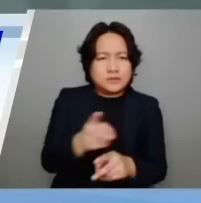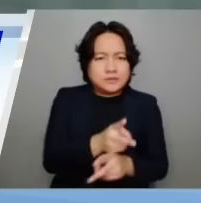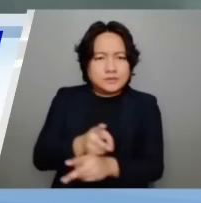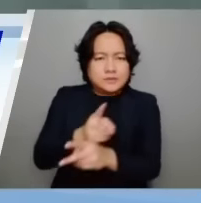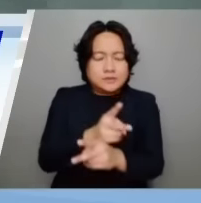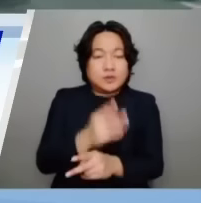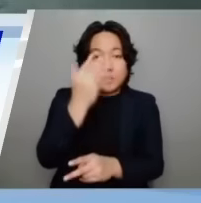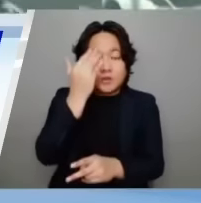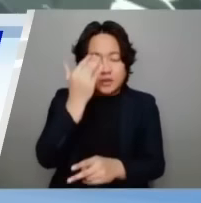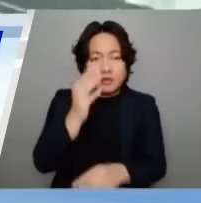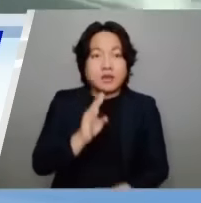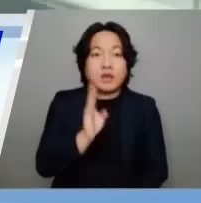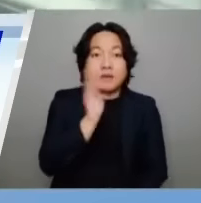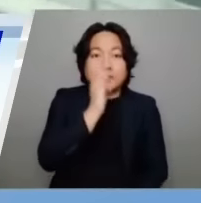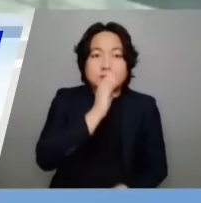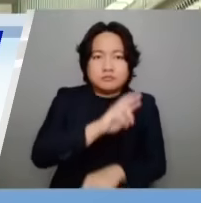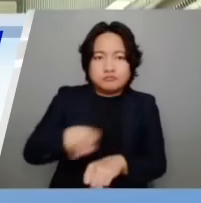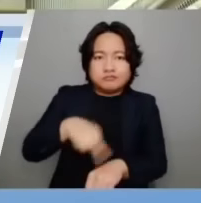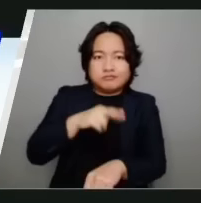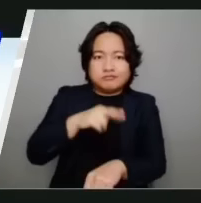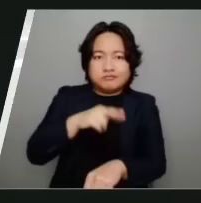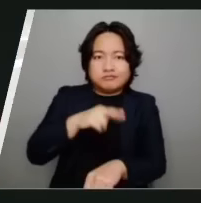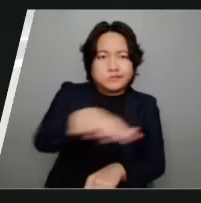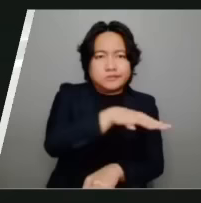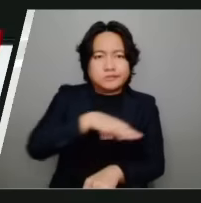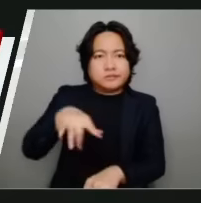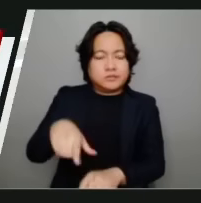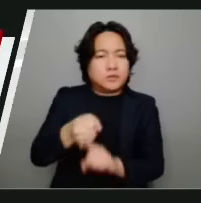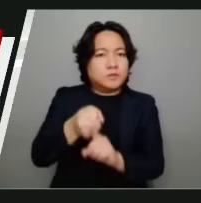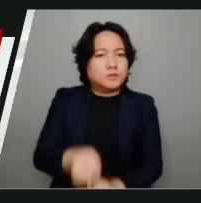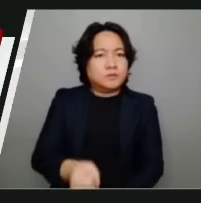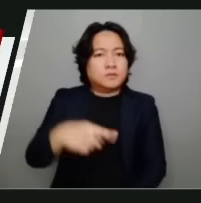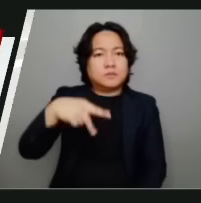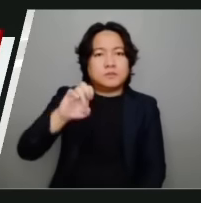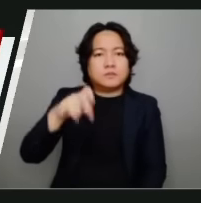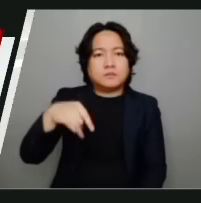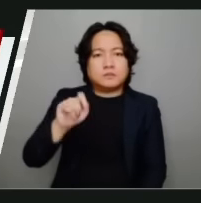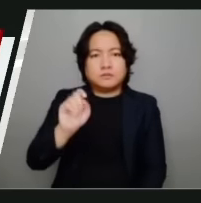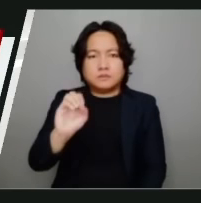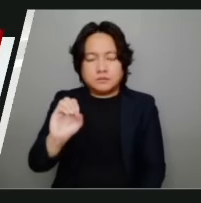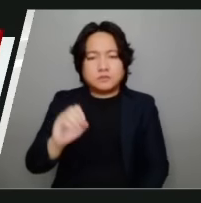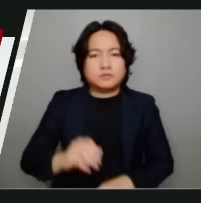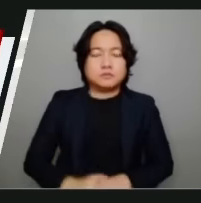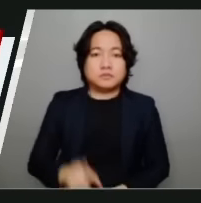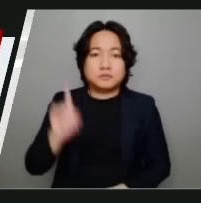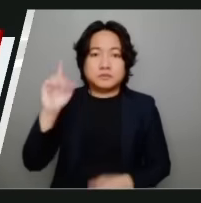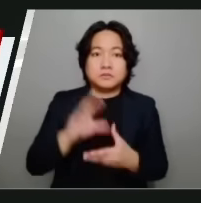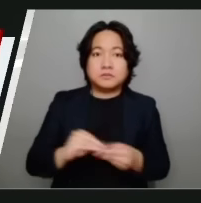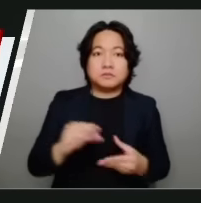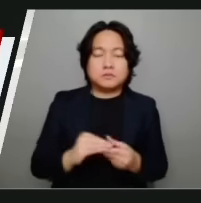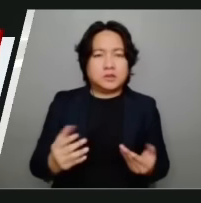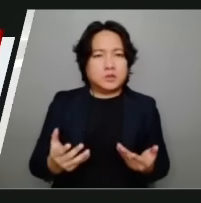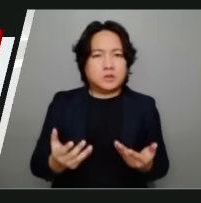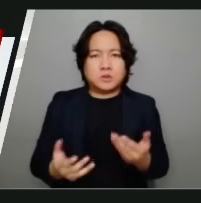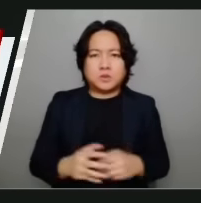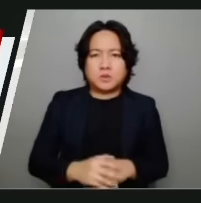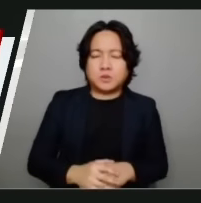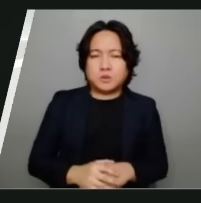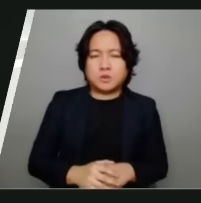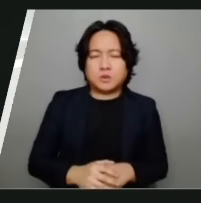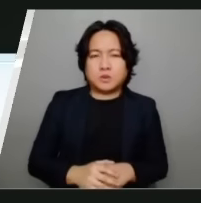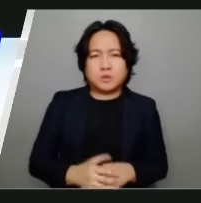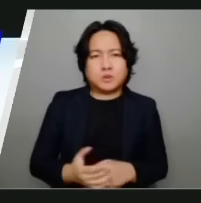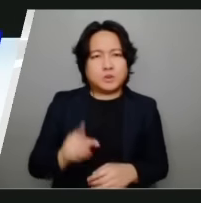maapektuhan ng bagyong Pepito. Ang lawak po nitong bagyo nito is 500 kilometers according to